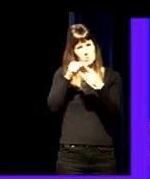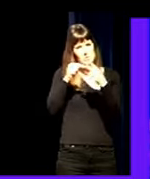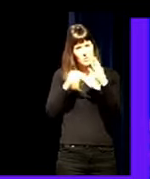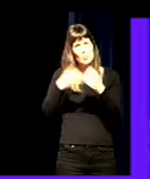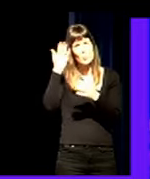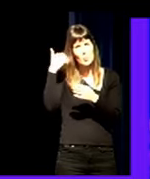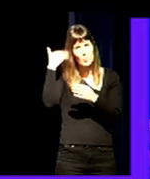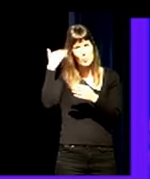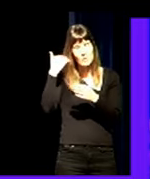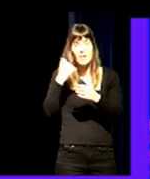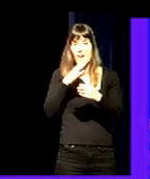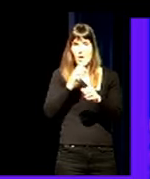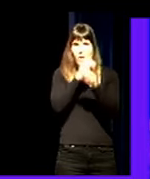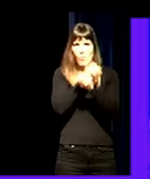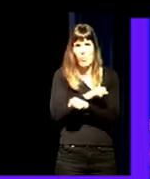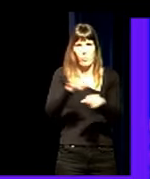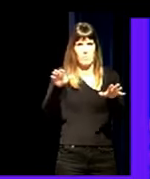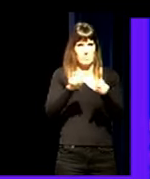beste erronka batzuk, euskararen erabilera,